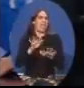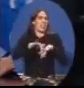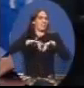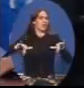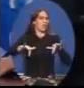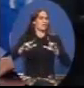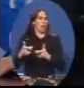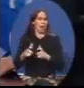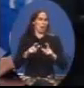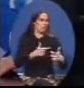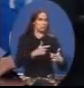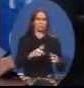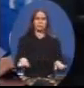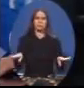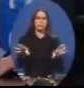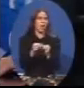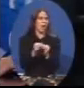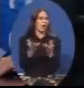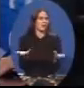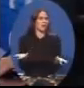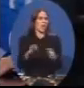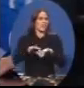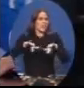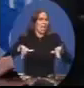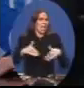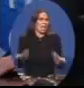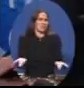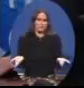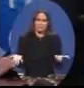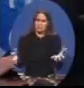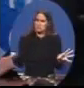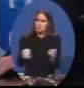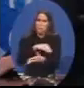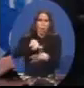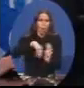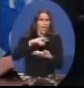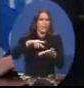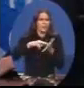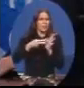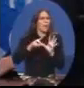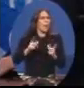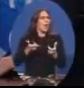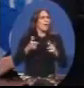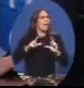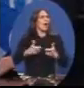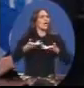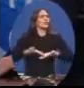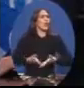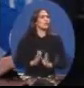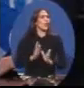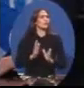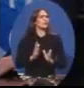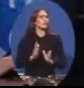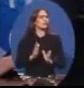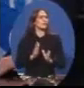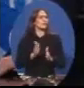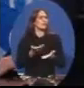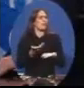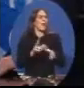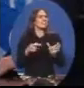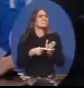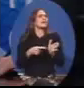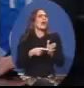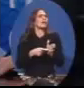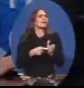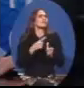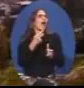הפרדה במחלקות כירורגיות, במחלקות פנימיות וכולי, זה חדרים מעורבים. למה במחלקות ילדות, שנייה, דוקטור ברקו, מה